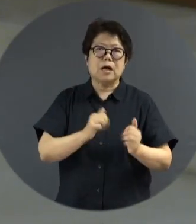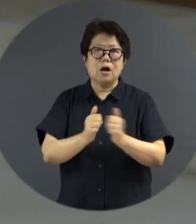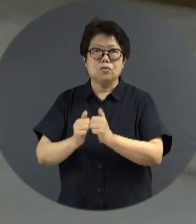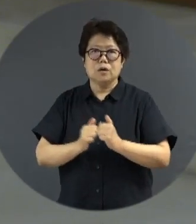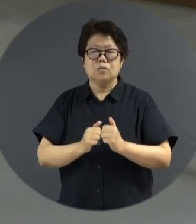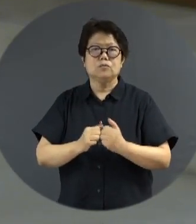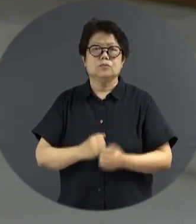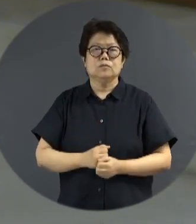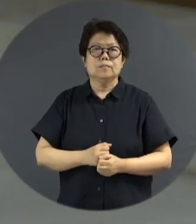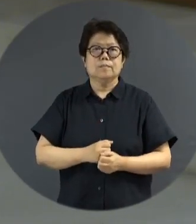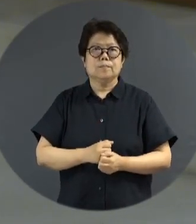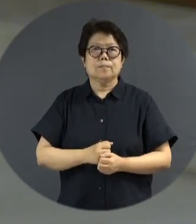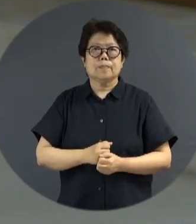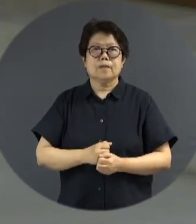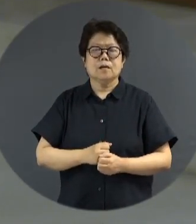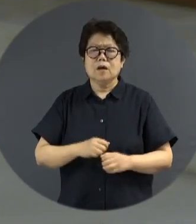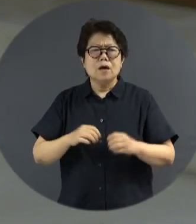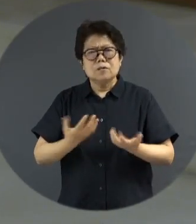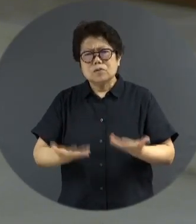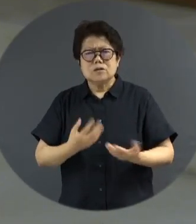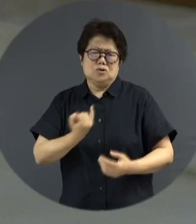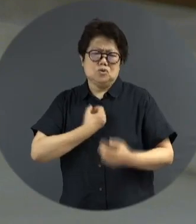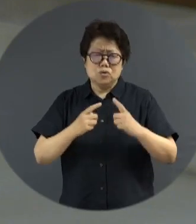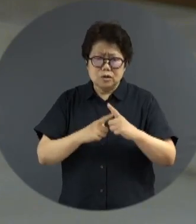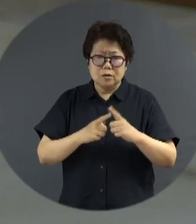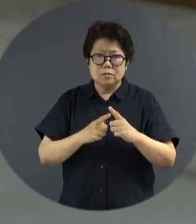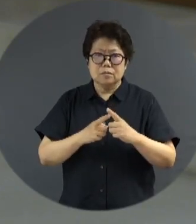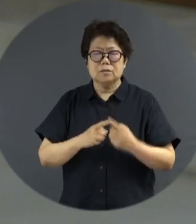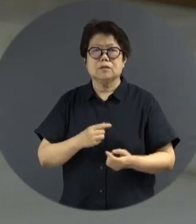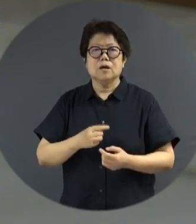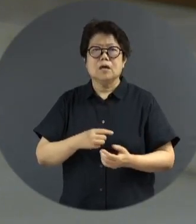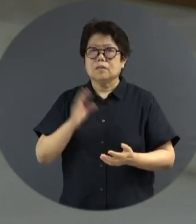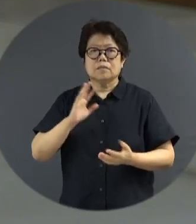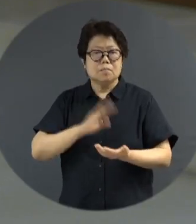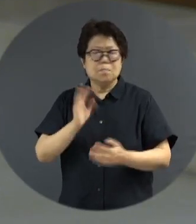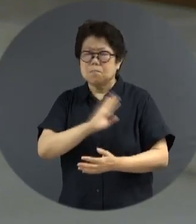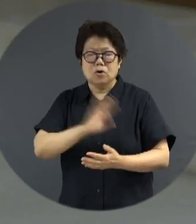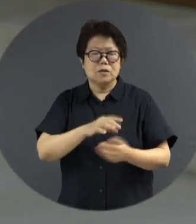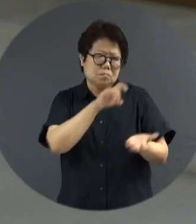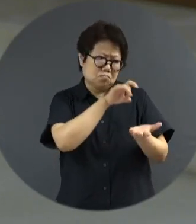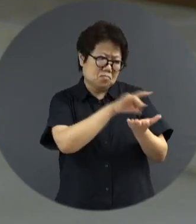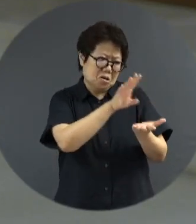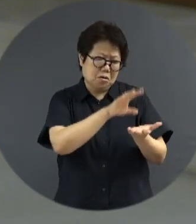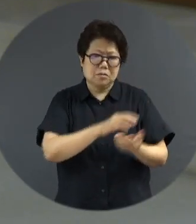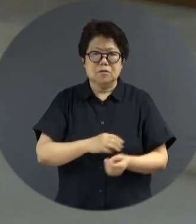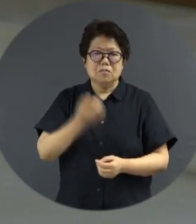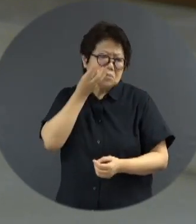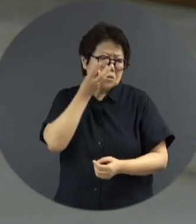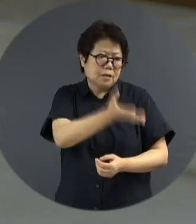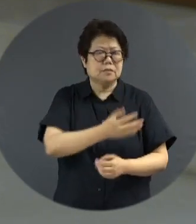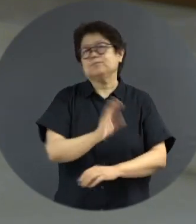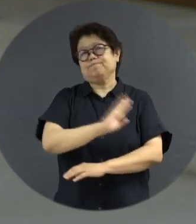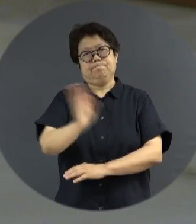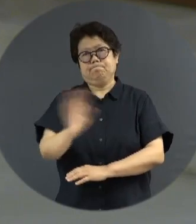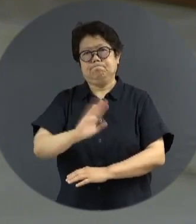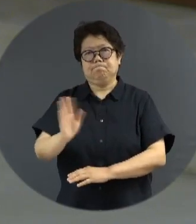恶的交友。没一个人，即使罪人，都不应该被排挤或者受到歧视。这个是天